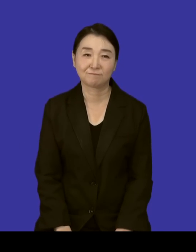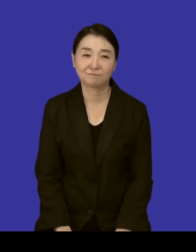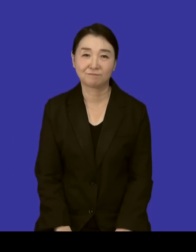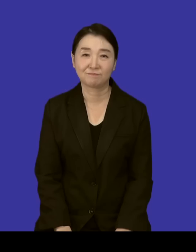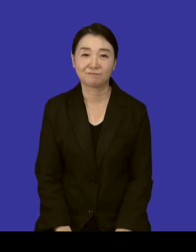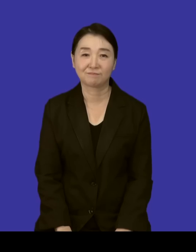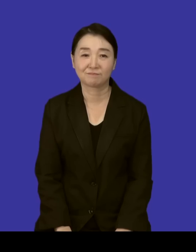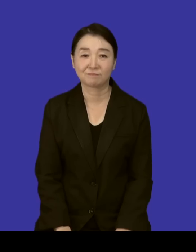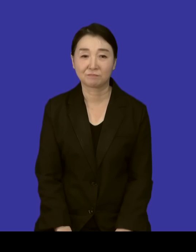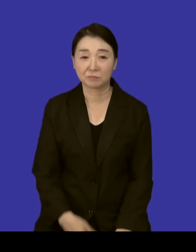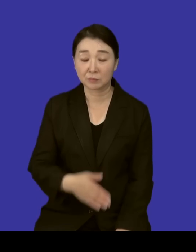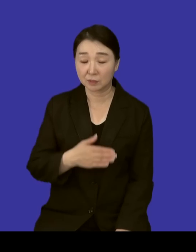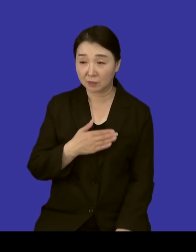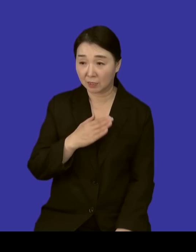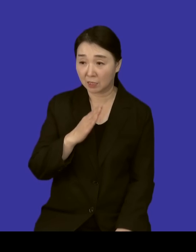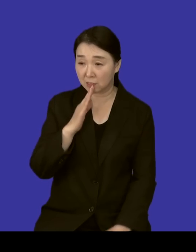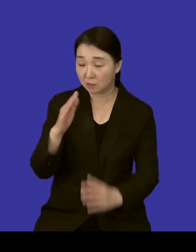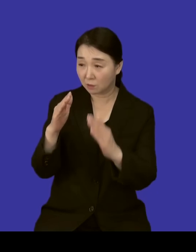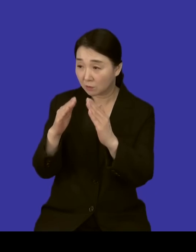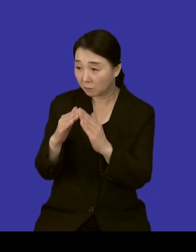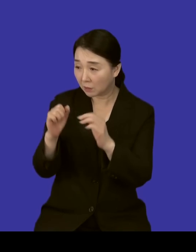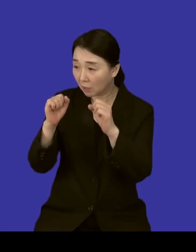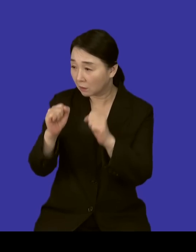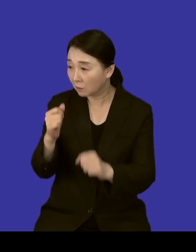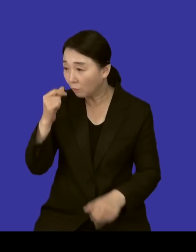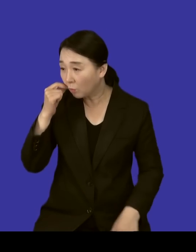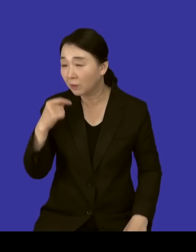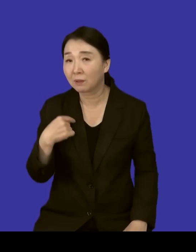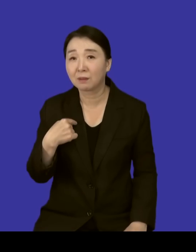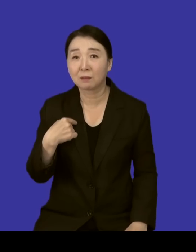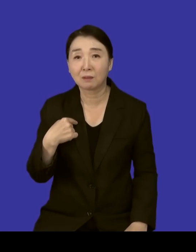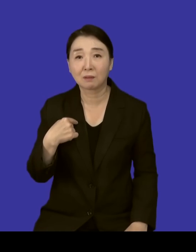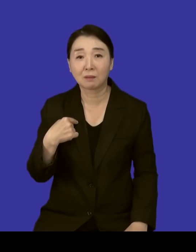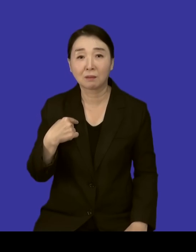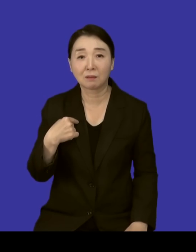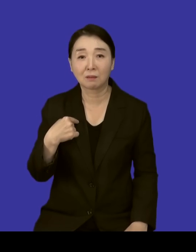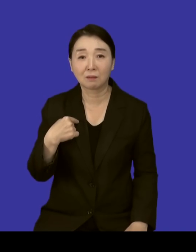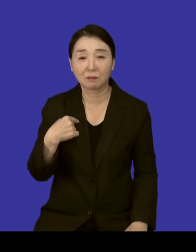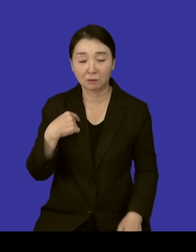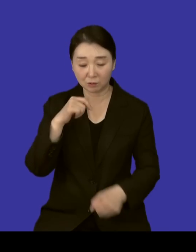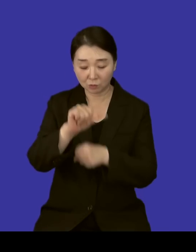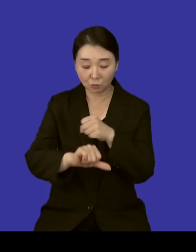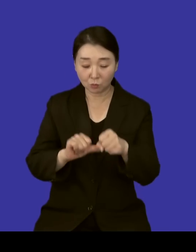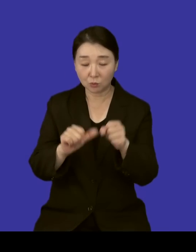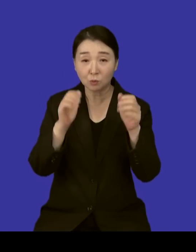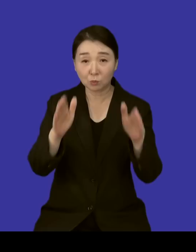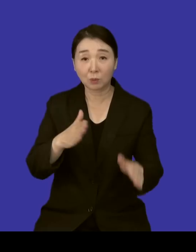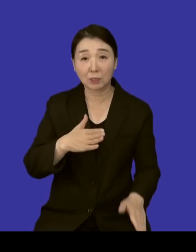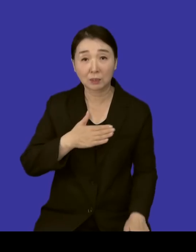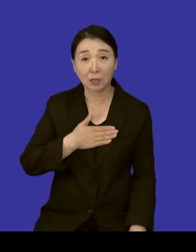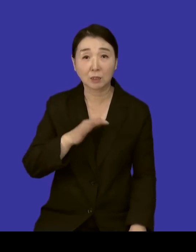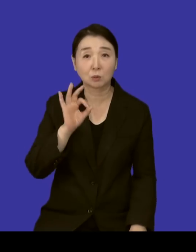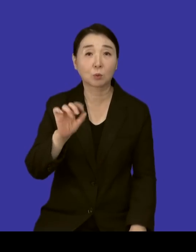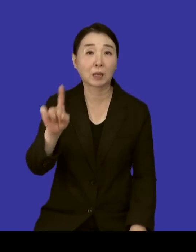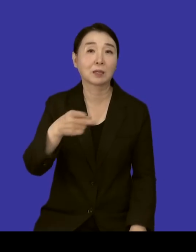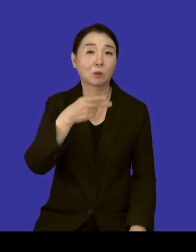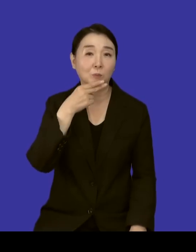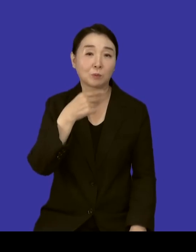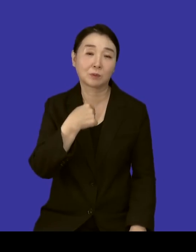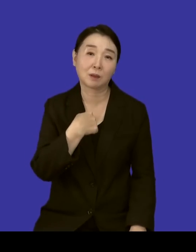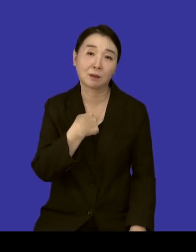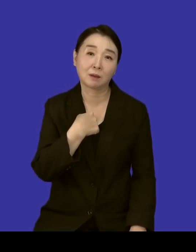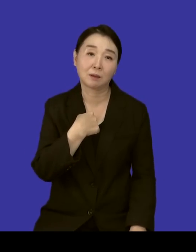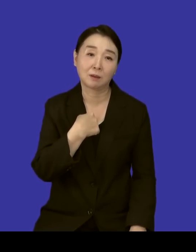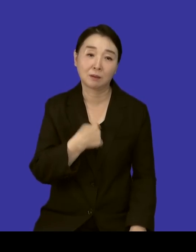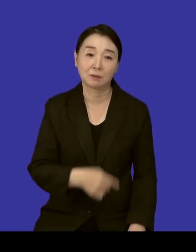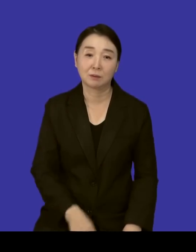제가 친정에도 있을 곳이 그렇죠, 못 되는데 아, 5년 동안에 나한테 수중에 돈이 1원도 없는 거라. 그렇죠,